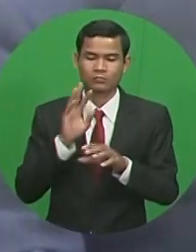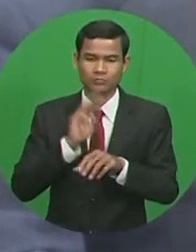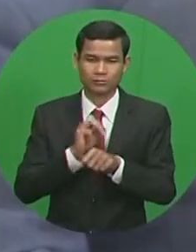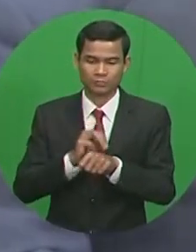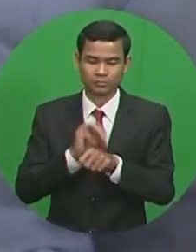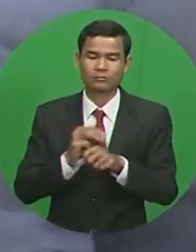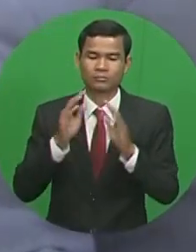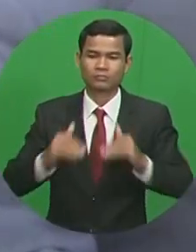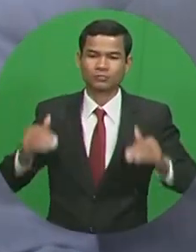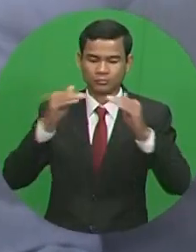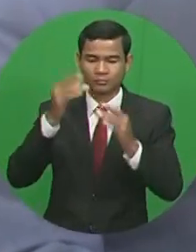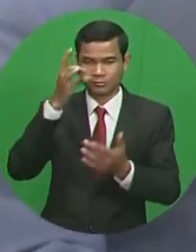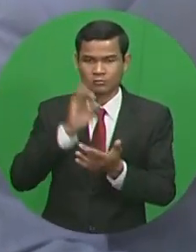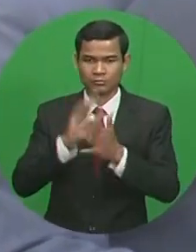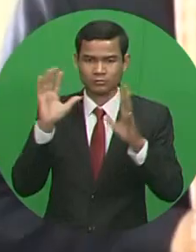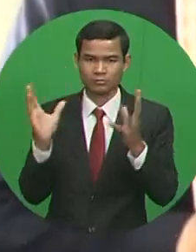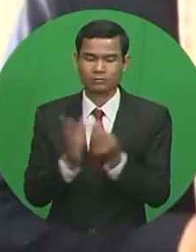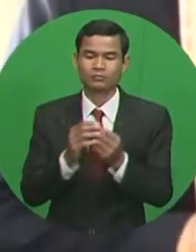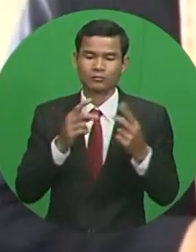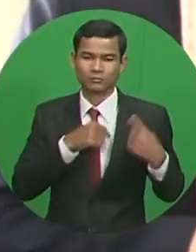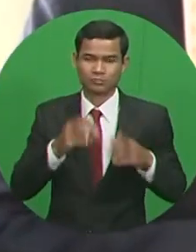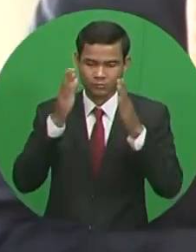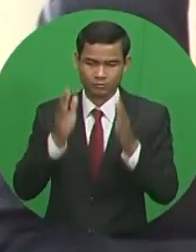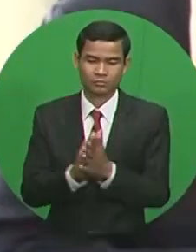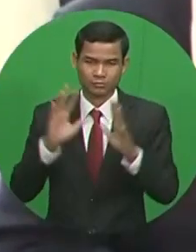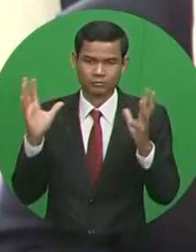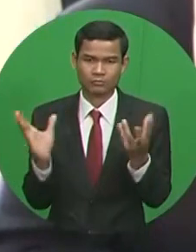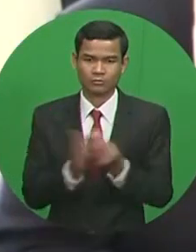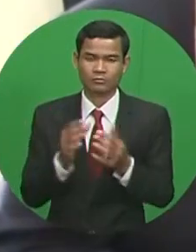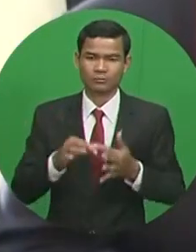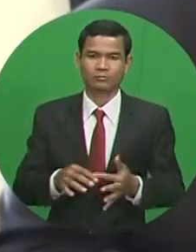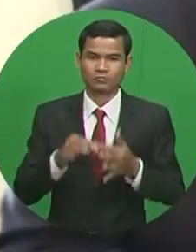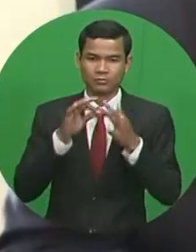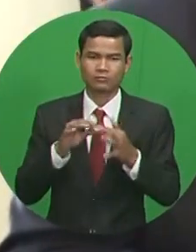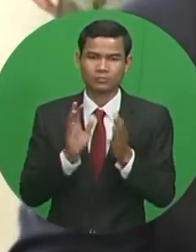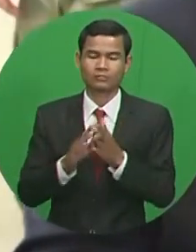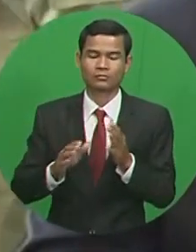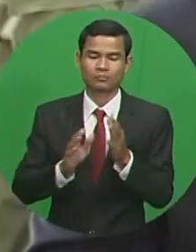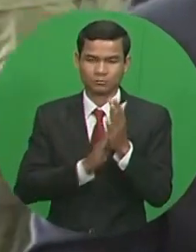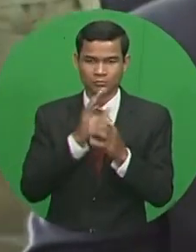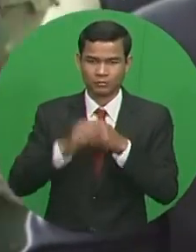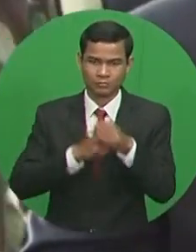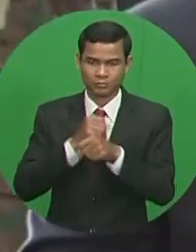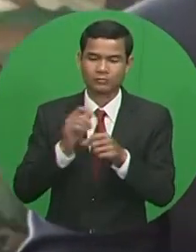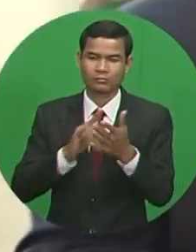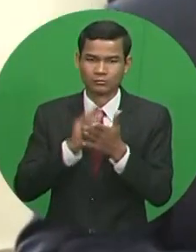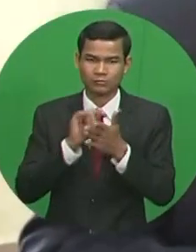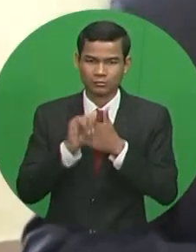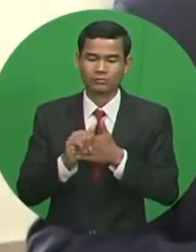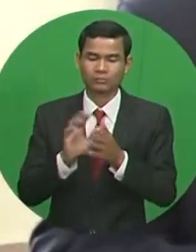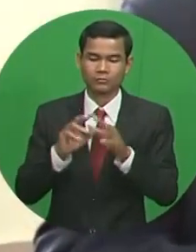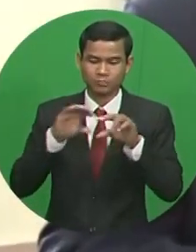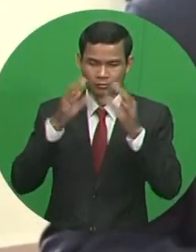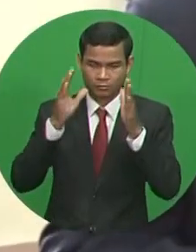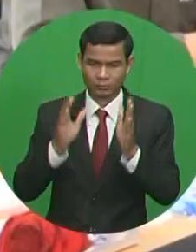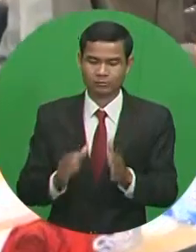ការនិងសាសនាទាំងអស់ក៏ដូចជាសប្បុរសជននានាផងដែរហើយពិសេសទៅទៀតនោះជារៀងរាល់ឆ្នាំជាមួយរាជរដ្ឋាភិបាលក្រុមហ៊ុន